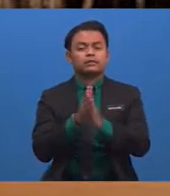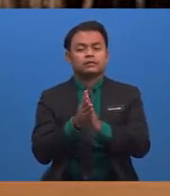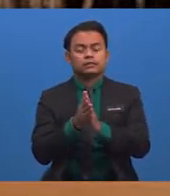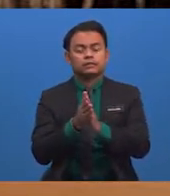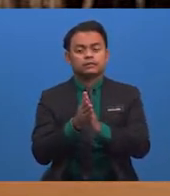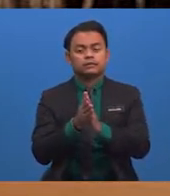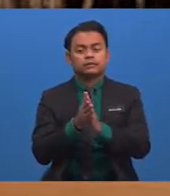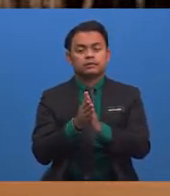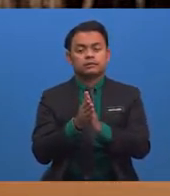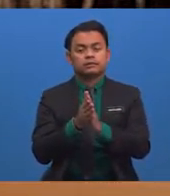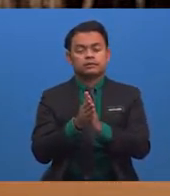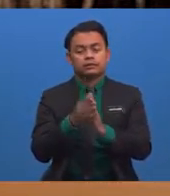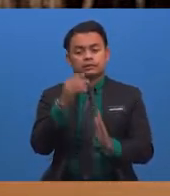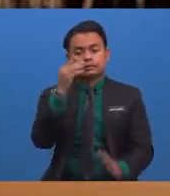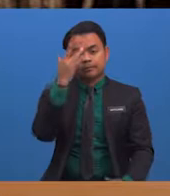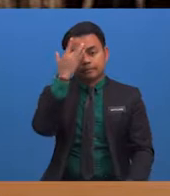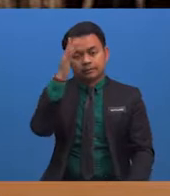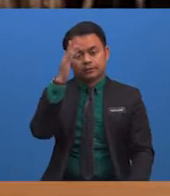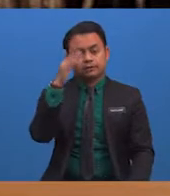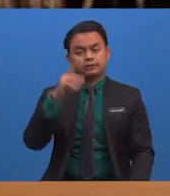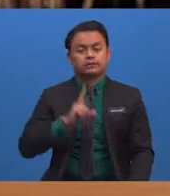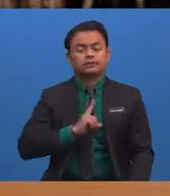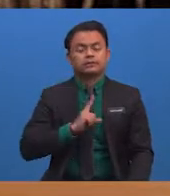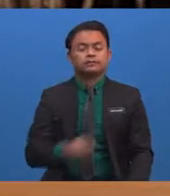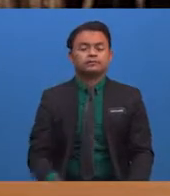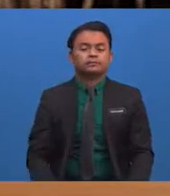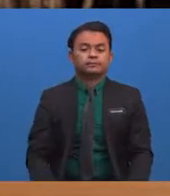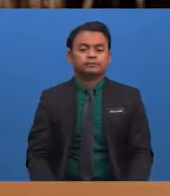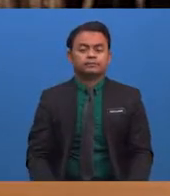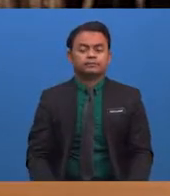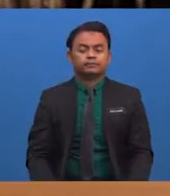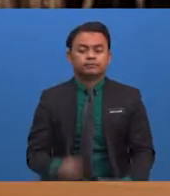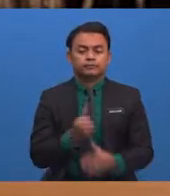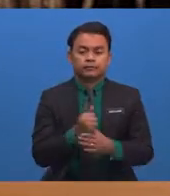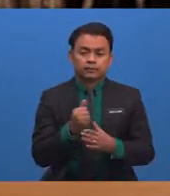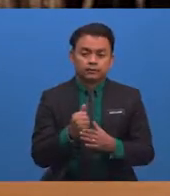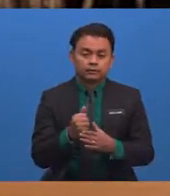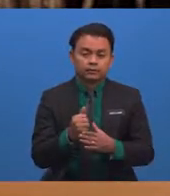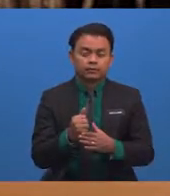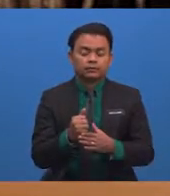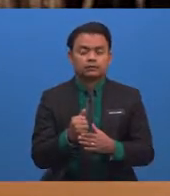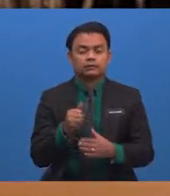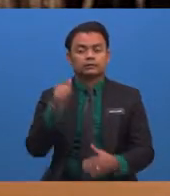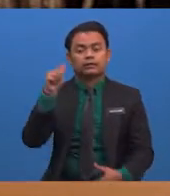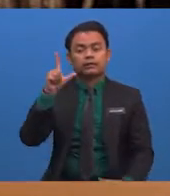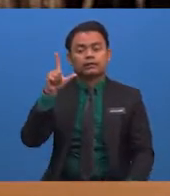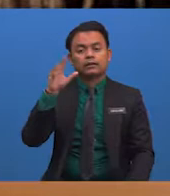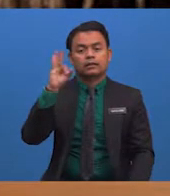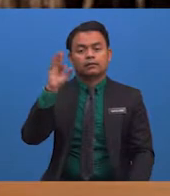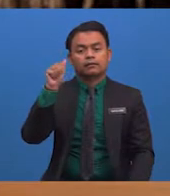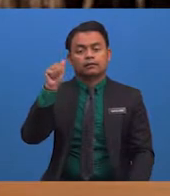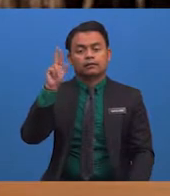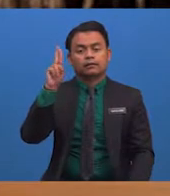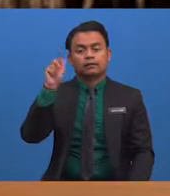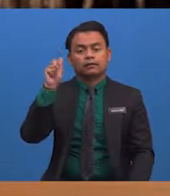antaranya Al-Kindi, Al-Farabi, Abu Hanifah, Malik bin Anas, Ahmad bin